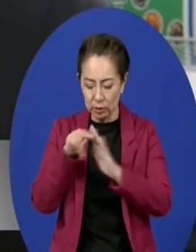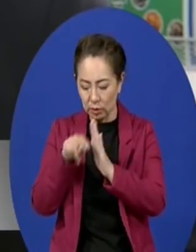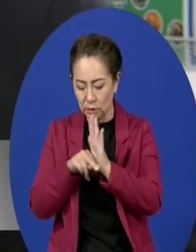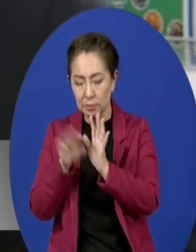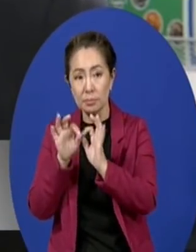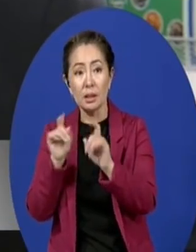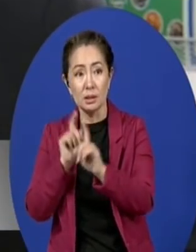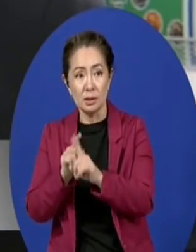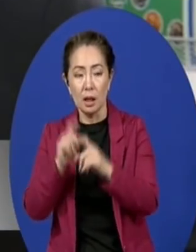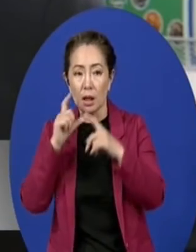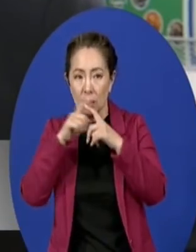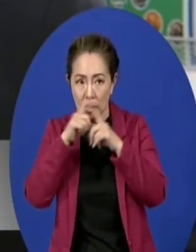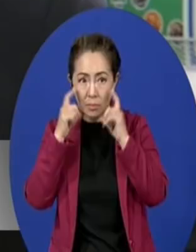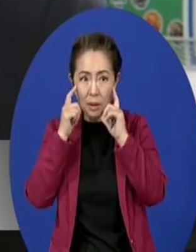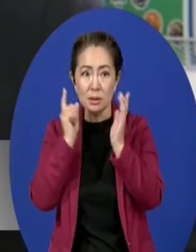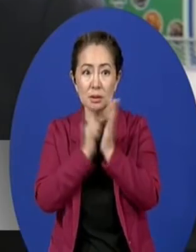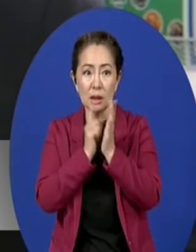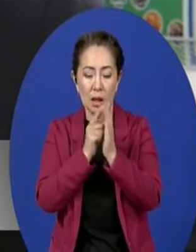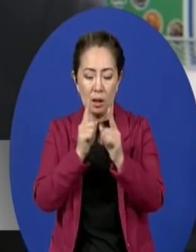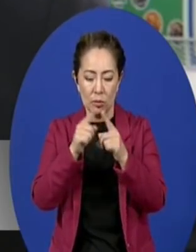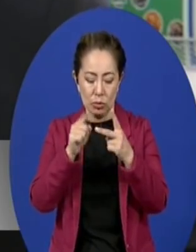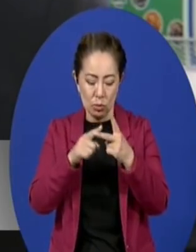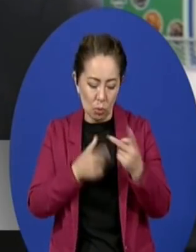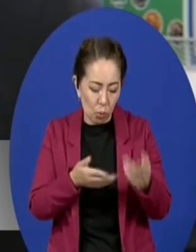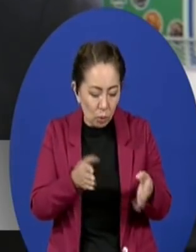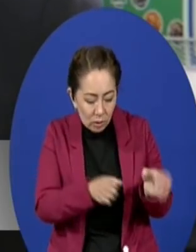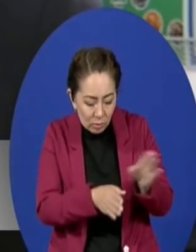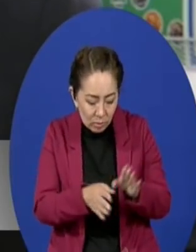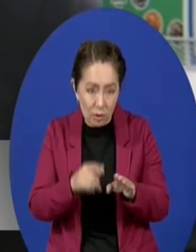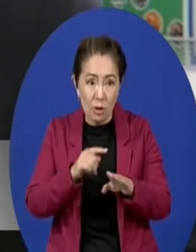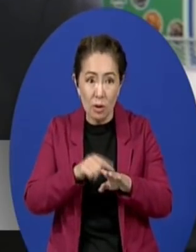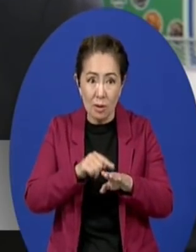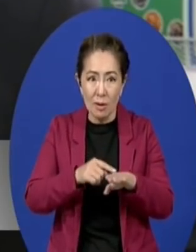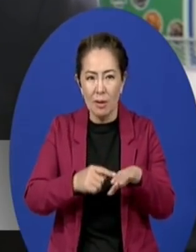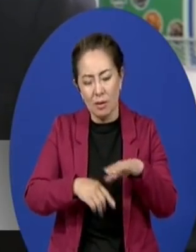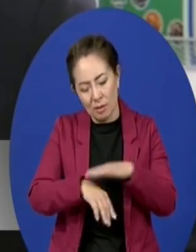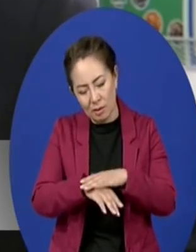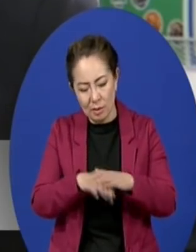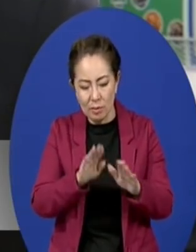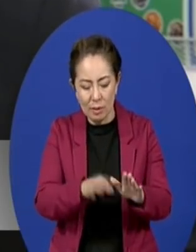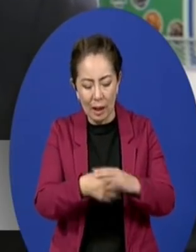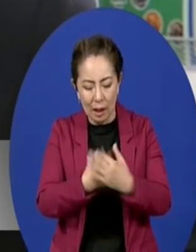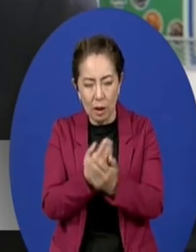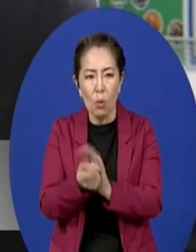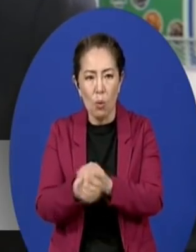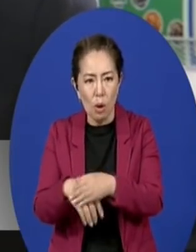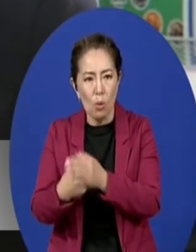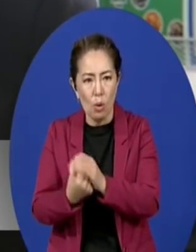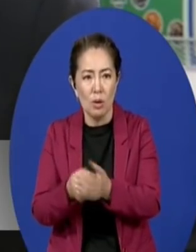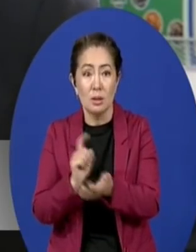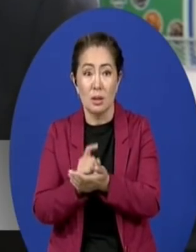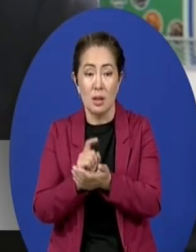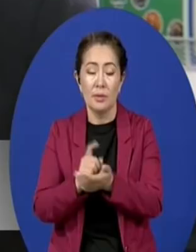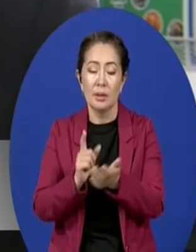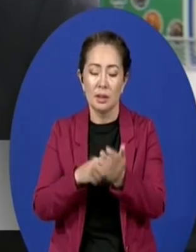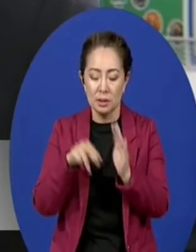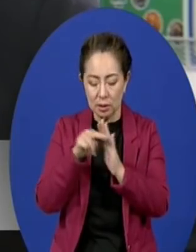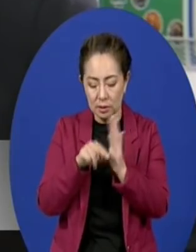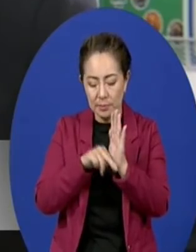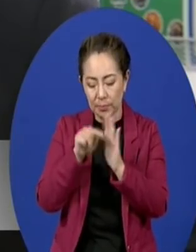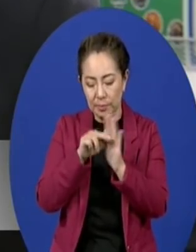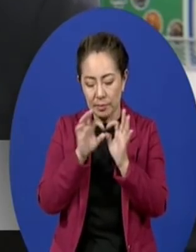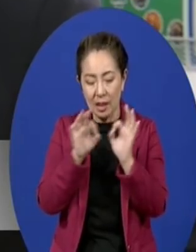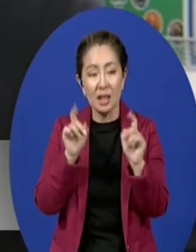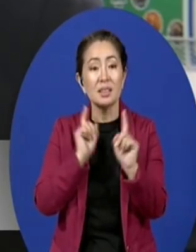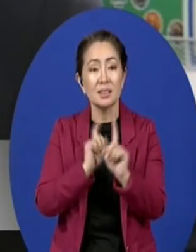дэглэм, нөгөө маска зөөх, хүүхдтэй одоо хүүхдтэй хүрэх тааландаа гараа байнга угаах гэдэг халдвар хамгааллын